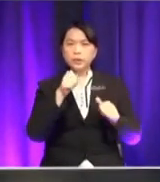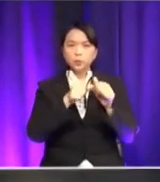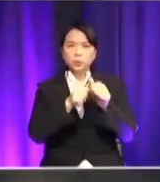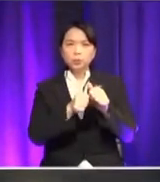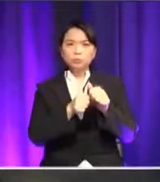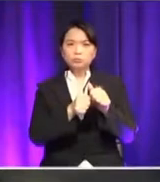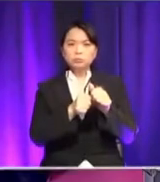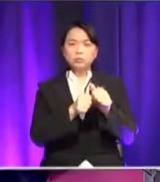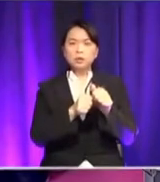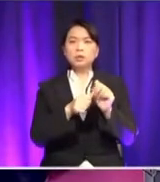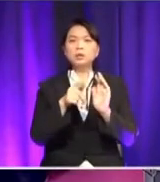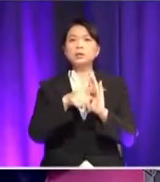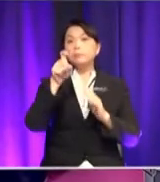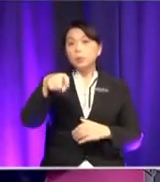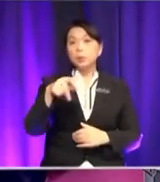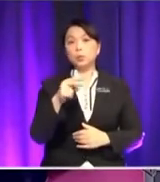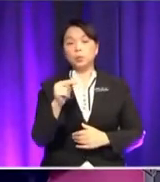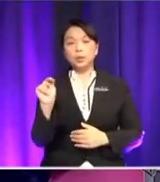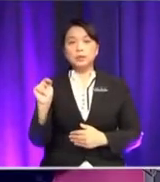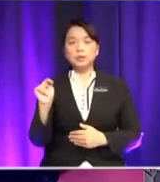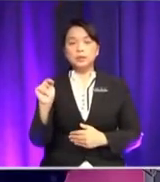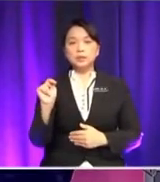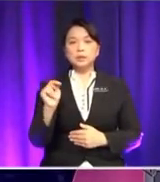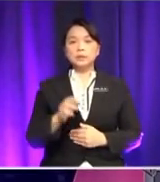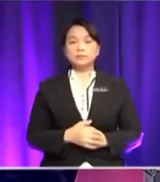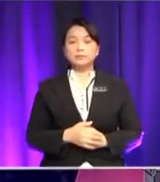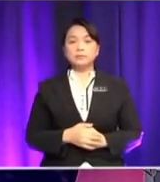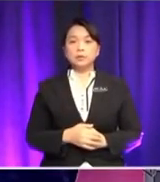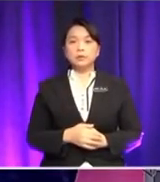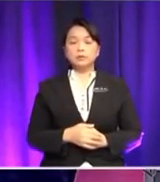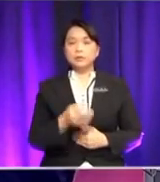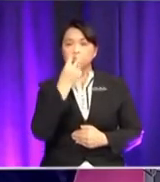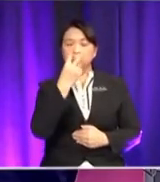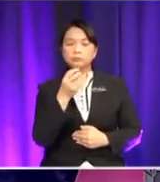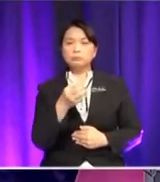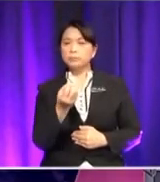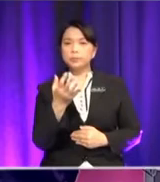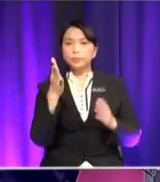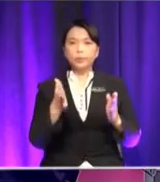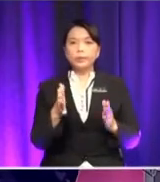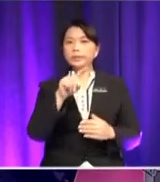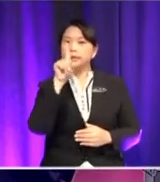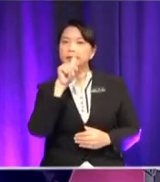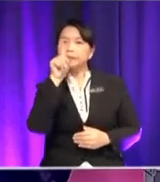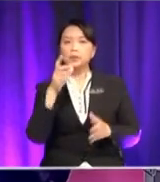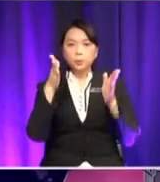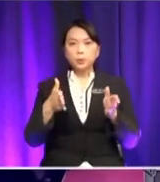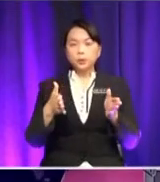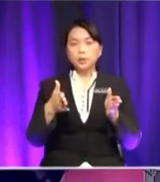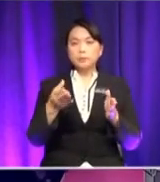yang akan tahu dia kan ambek asobe daripada beberapa orang pelanggan a apakah